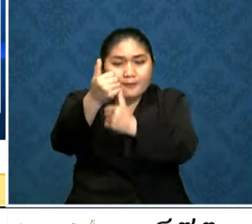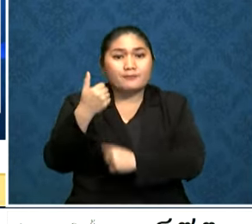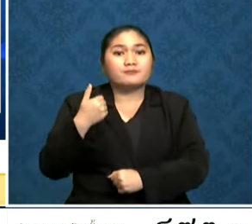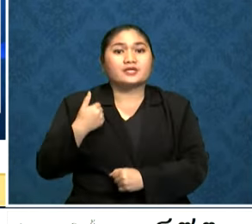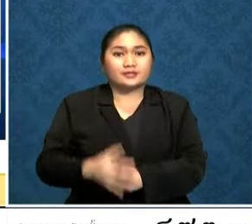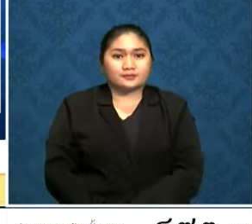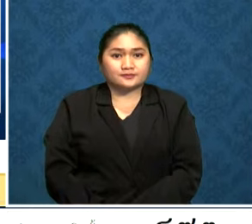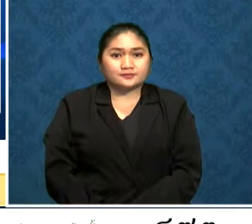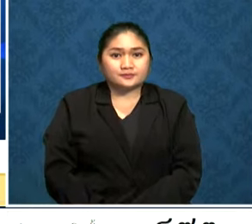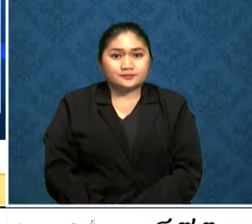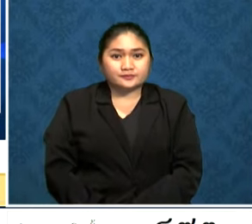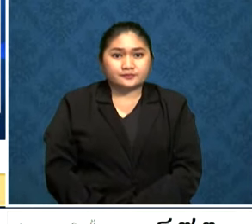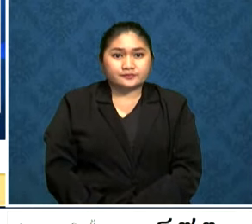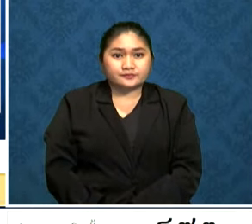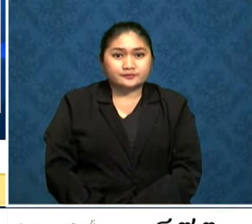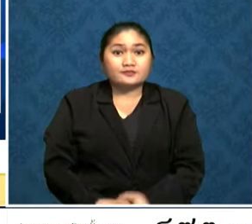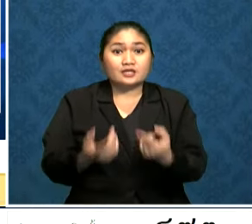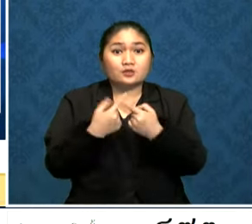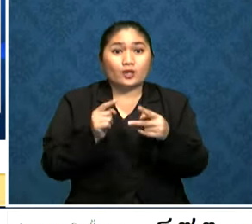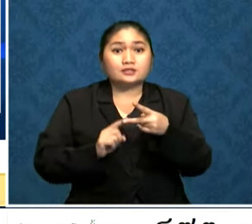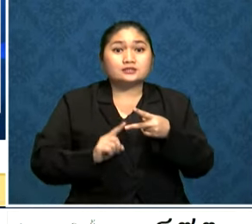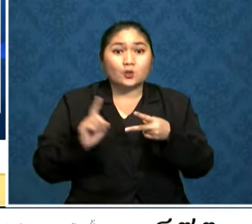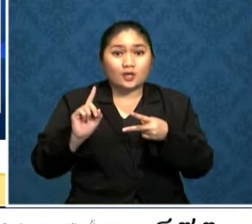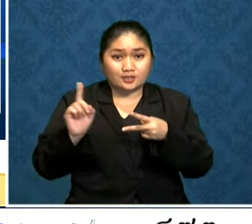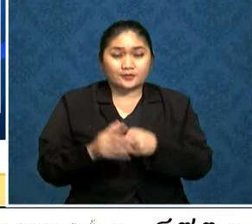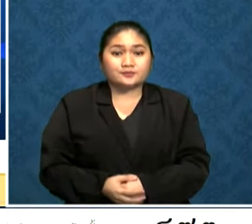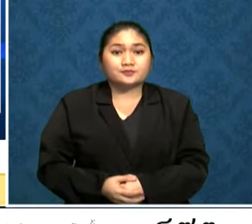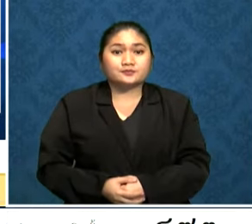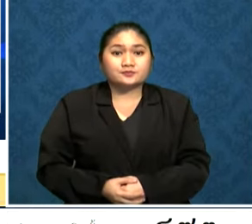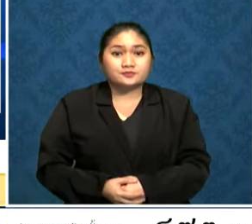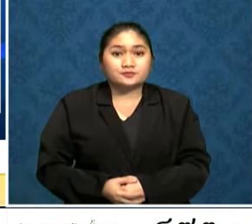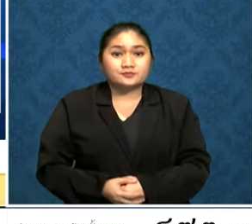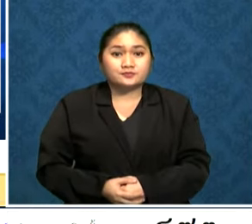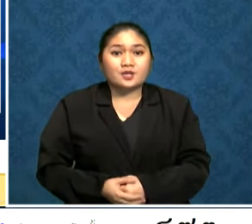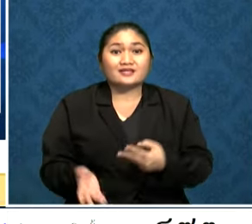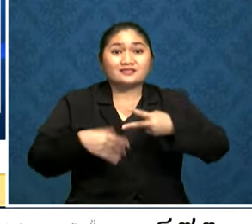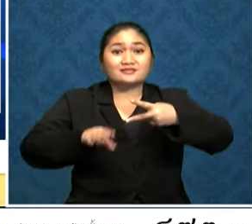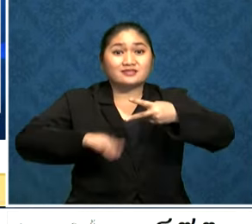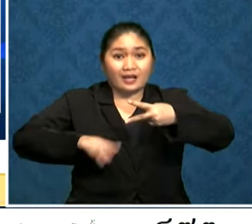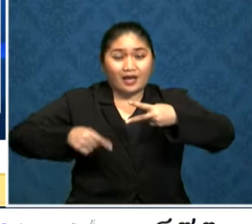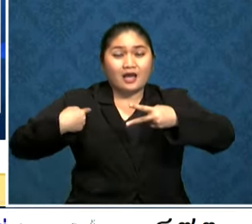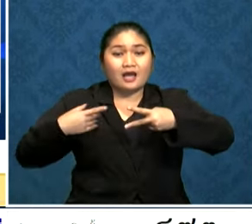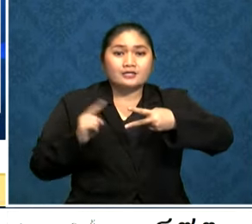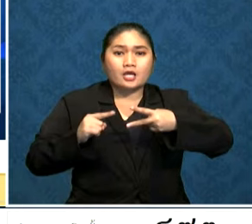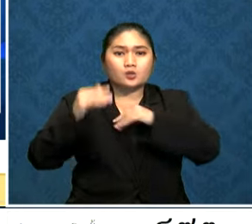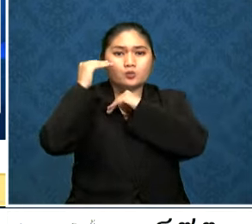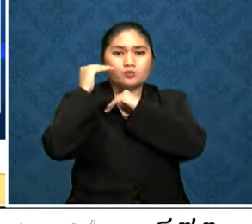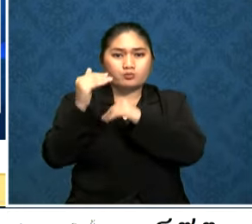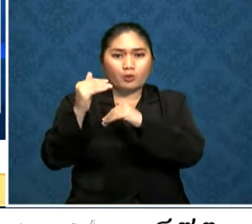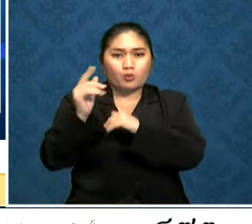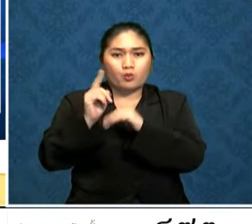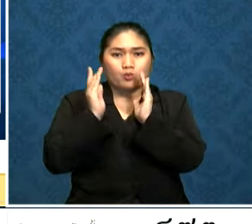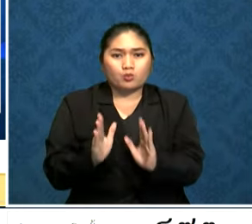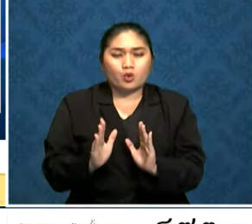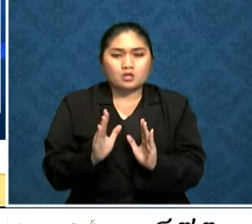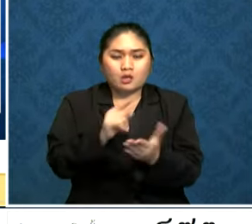ในประชามติส่วเกนชทสองครับหอที่เราเรียกกว่าเกนชั้นล่างครับคอการกำหนดว่าจำนวน